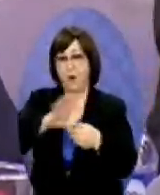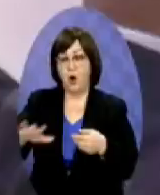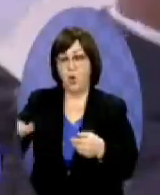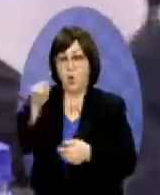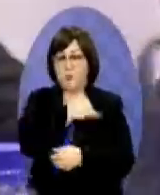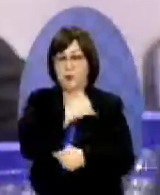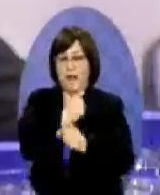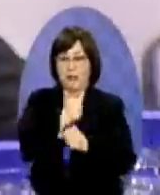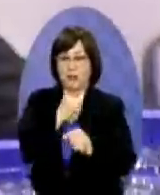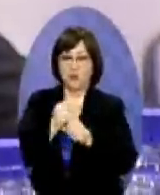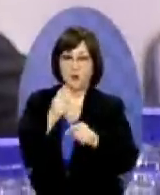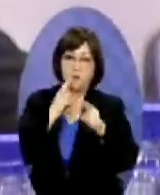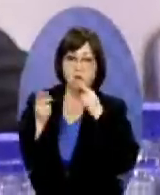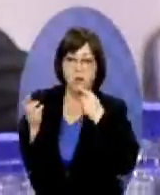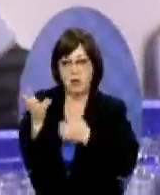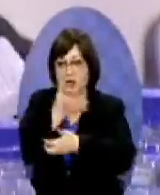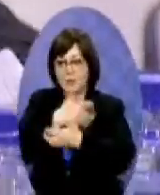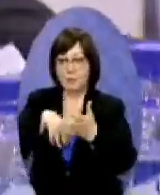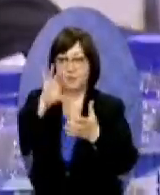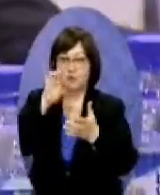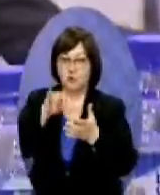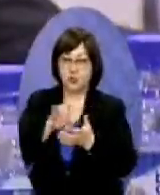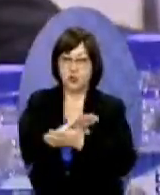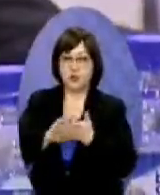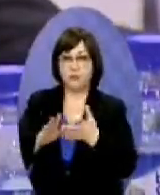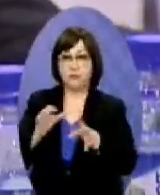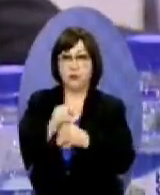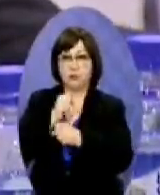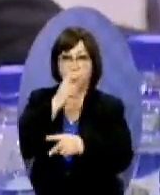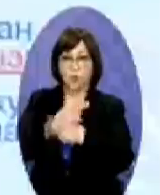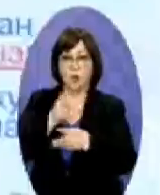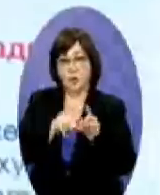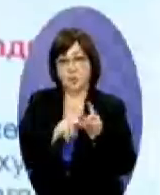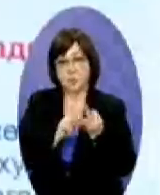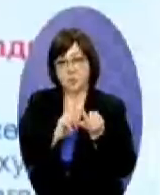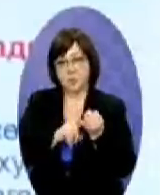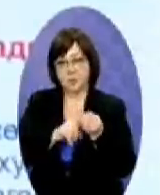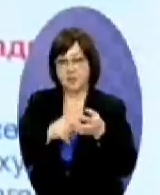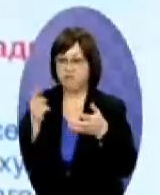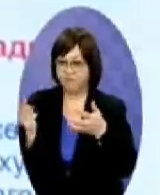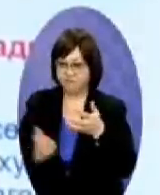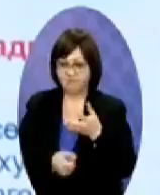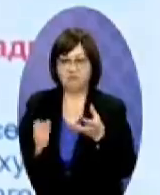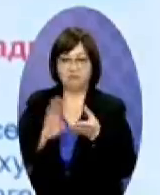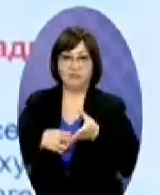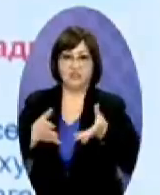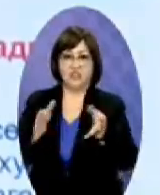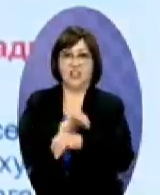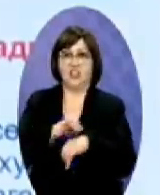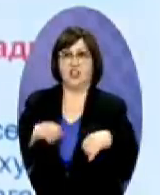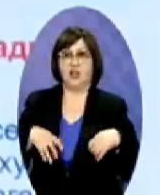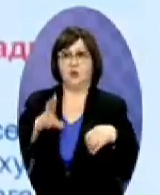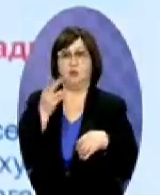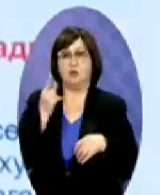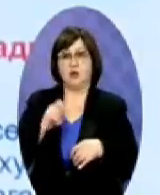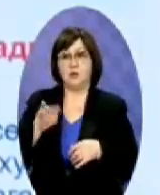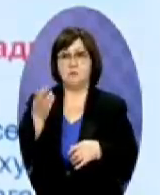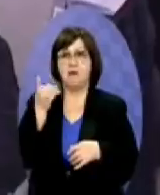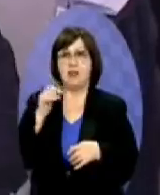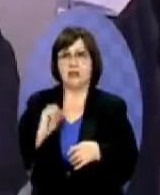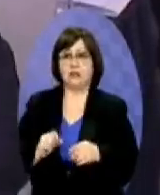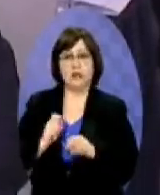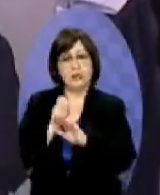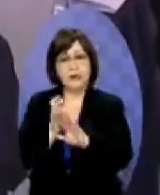байгуулж салбартаа шинээр мөрдөгдөж байгаа шинэ вакц хуулийг танилцуулж байна. Одоо удахгүй иргэний бүртгэлийн байцаагчны өмнө олон хүн дараал зогсдог